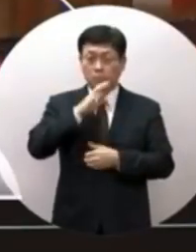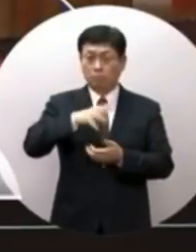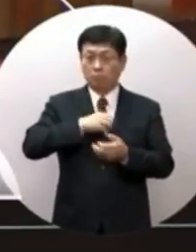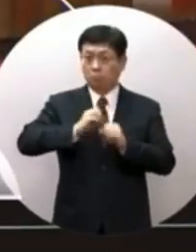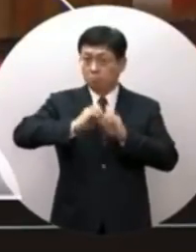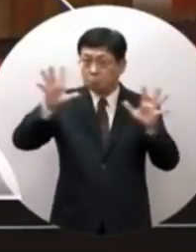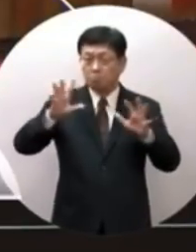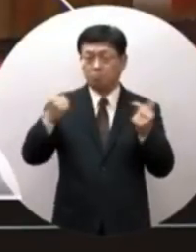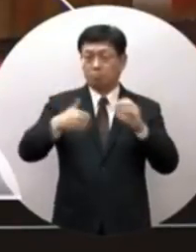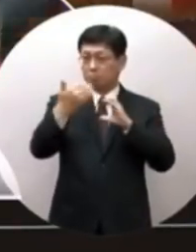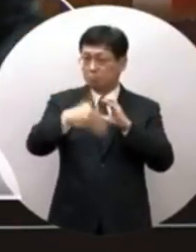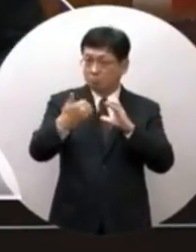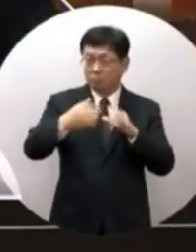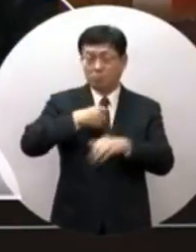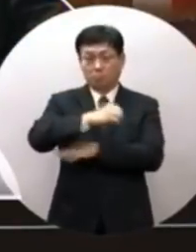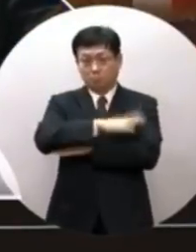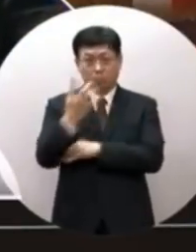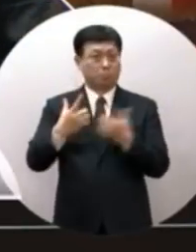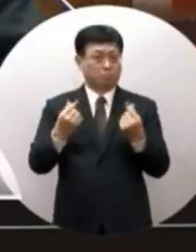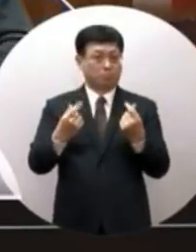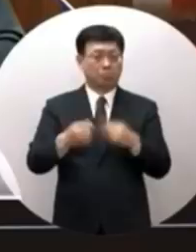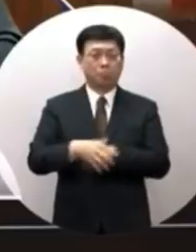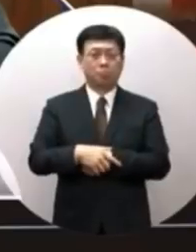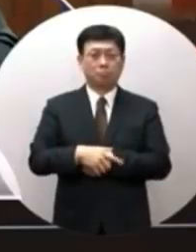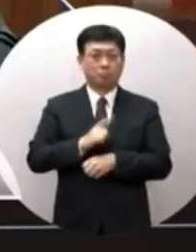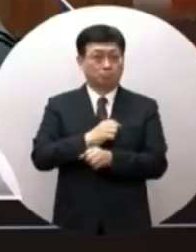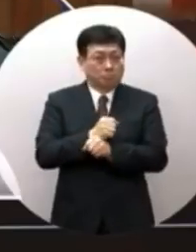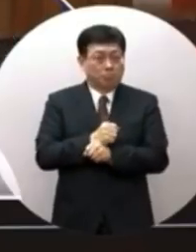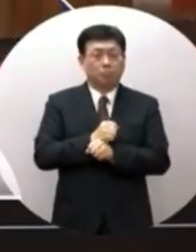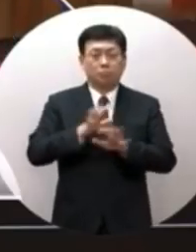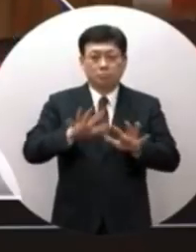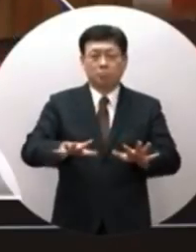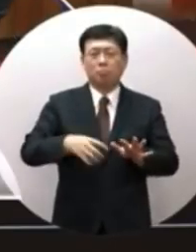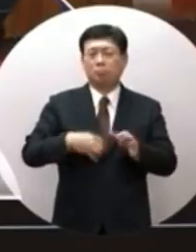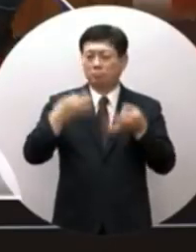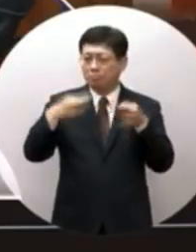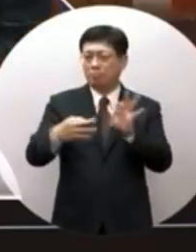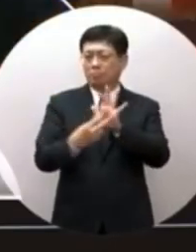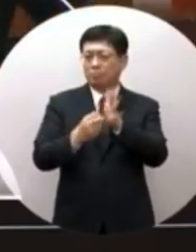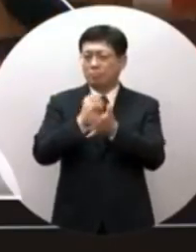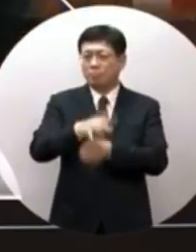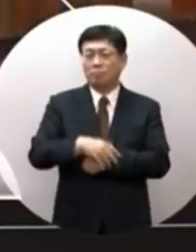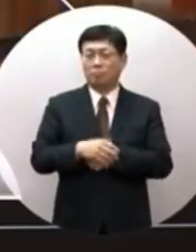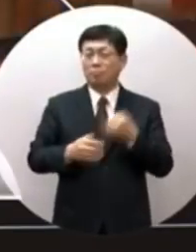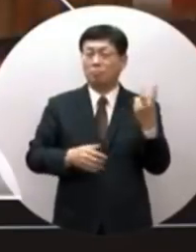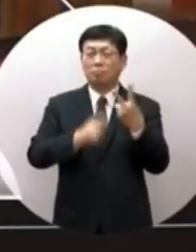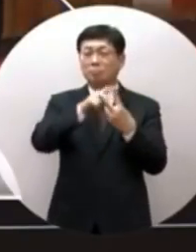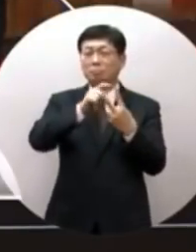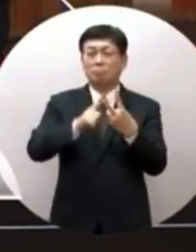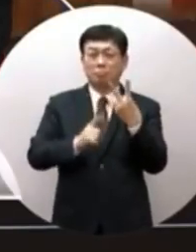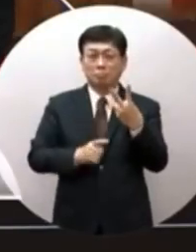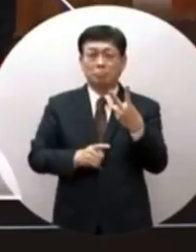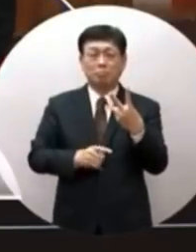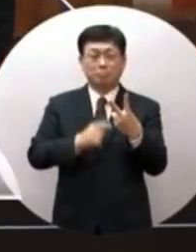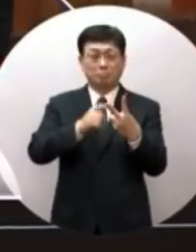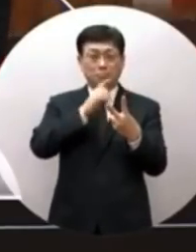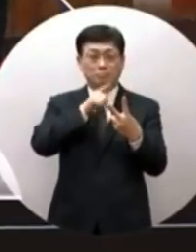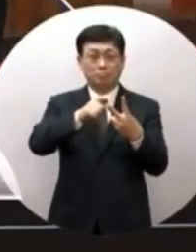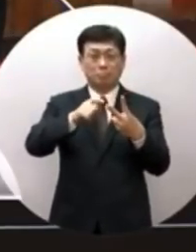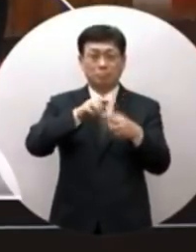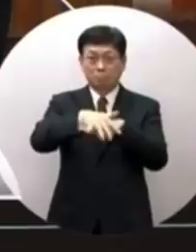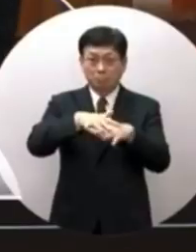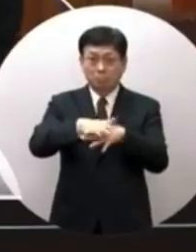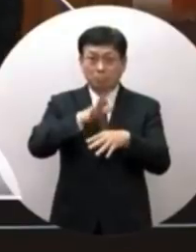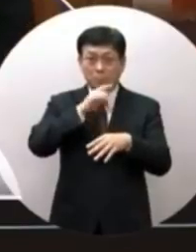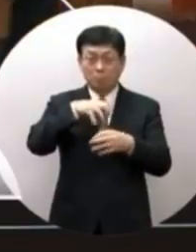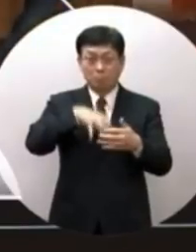来，包括电视台、包括网军都听。我即摆先简单讲，这两块，这有两块，一块布